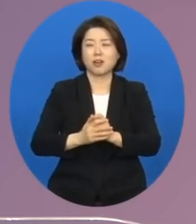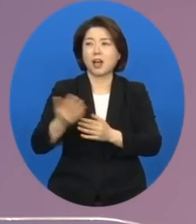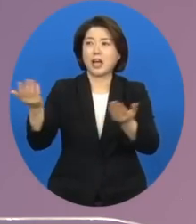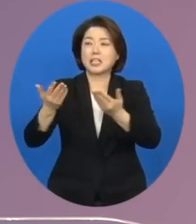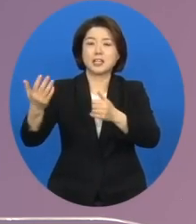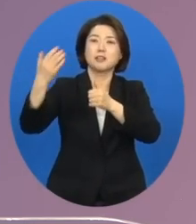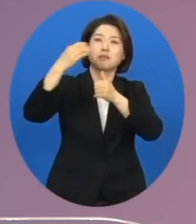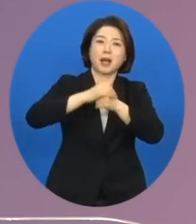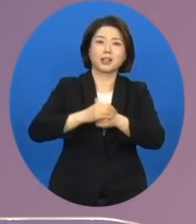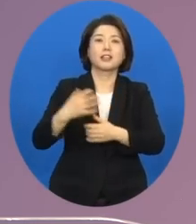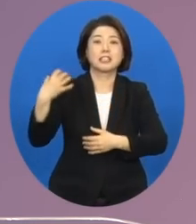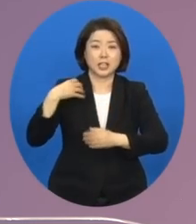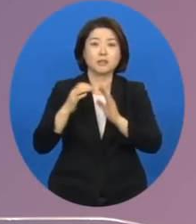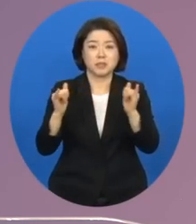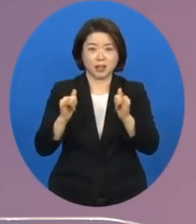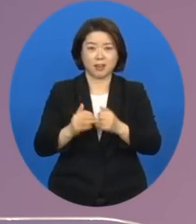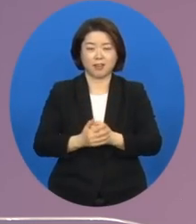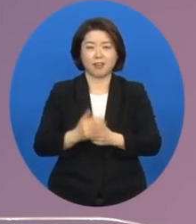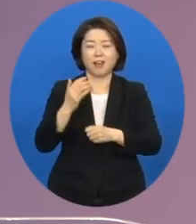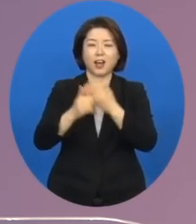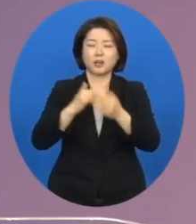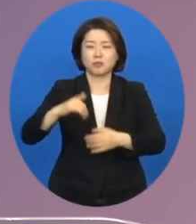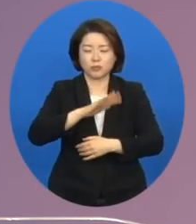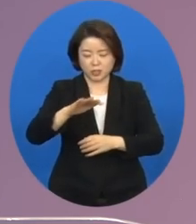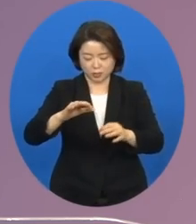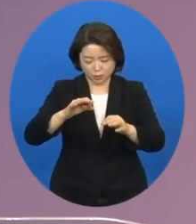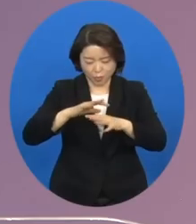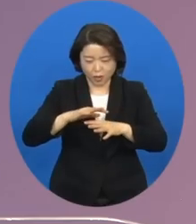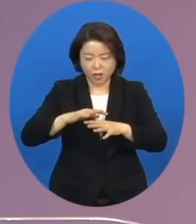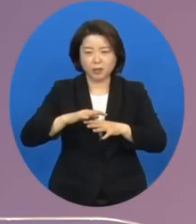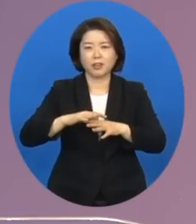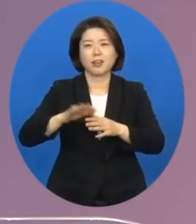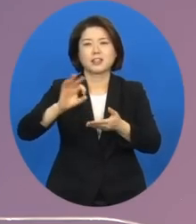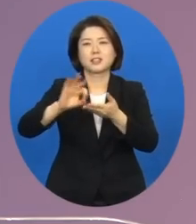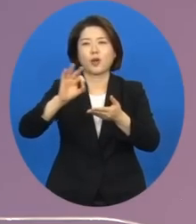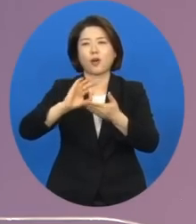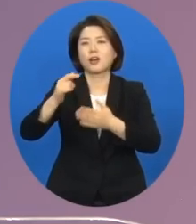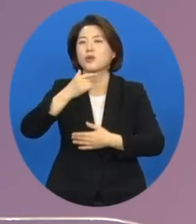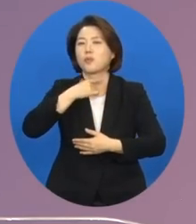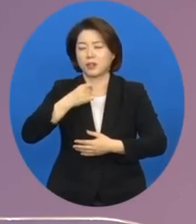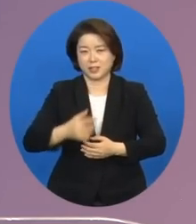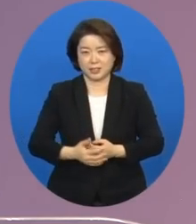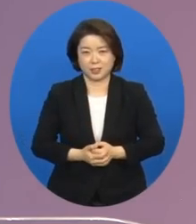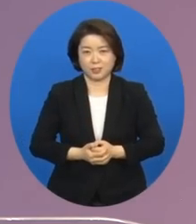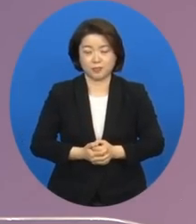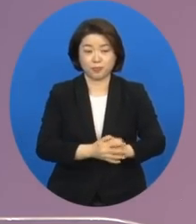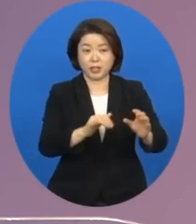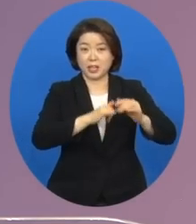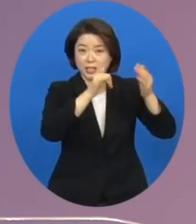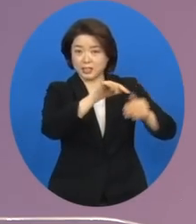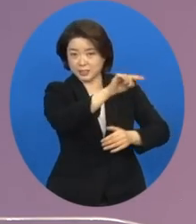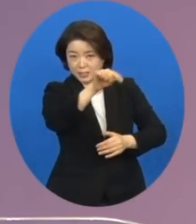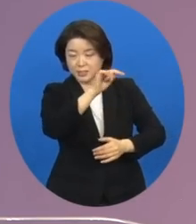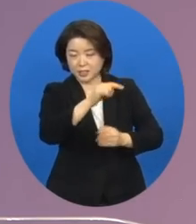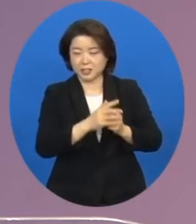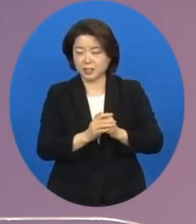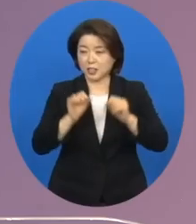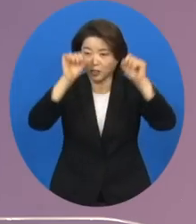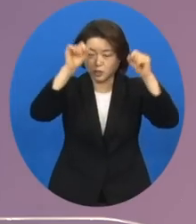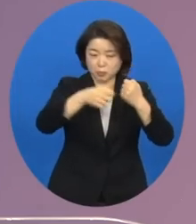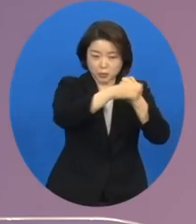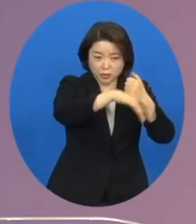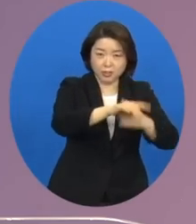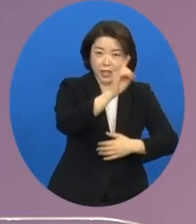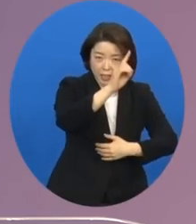하나님은 우리를 놀랍도록 사용하기를 원하세요 세상에서는 여러분 스포츠 경기